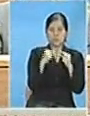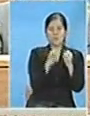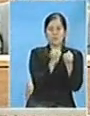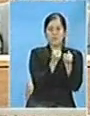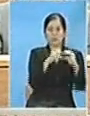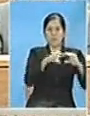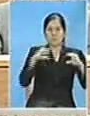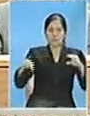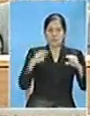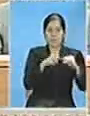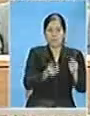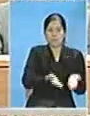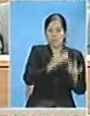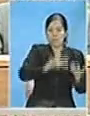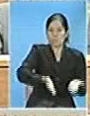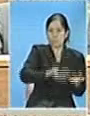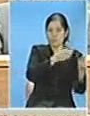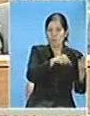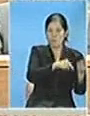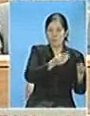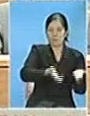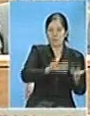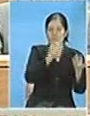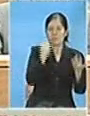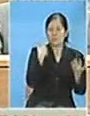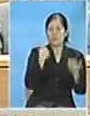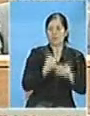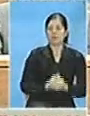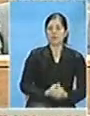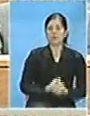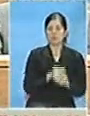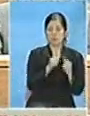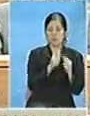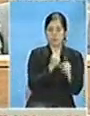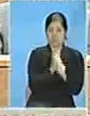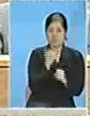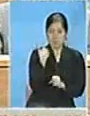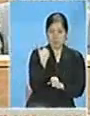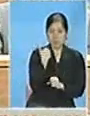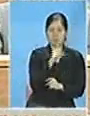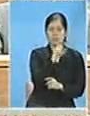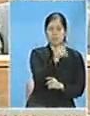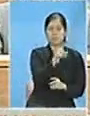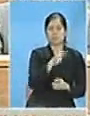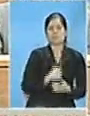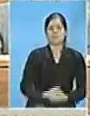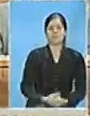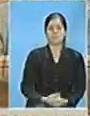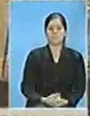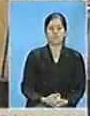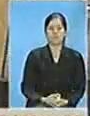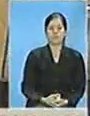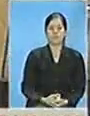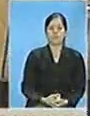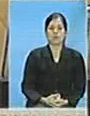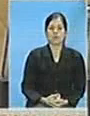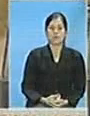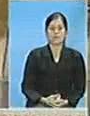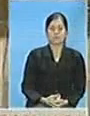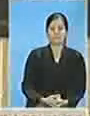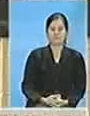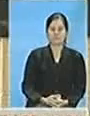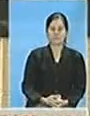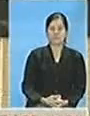ายออกจากพื้นที่ปิดล้อมทั้งหมดของกรุงเทพมหานครอีกหรือไม ่เจอแล้วนะเป็นสุดท้ายแล้วนะ